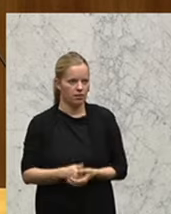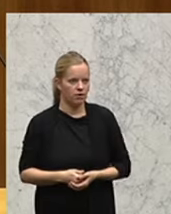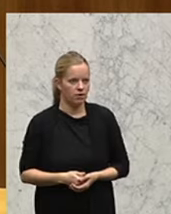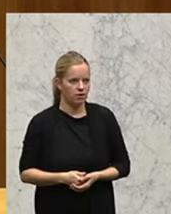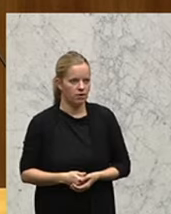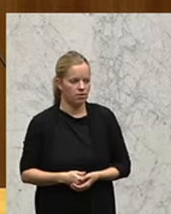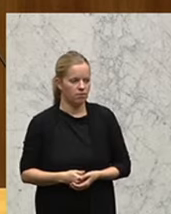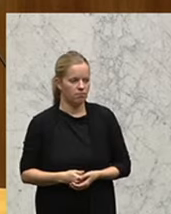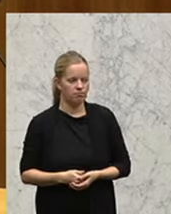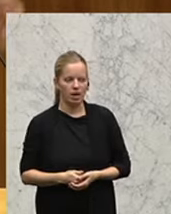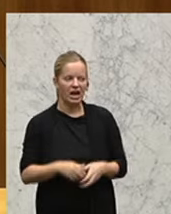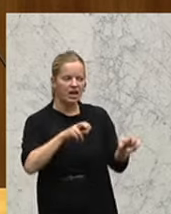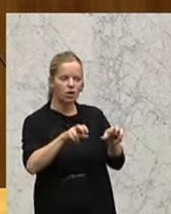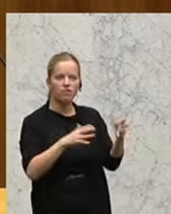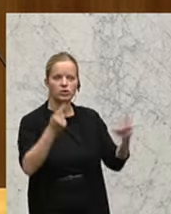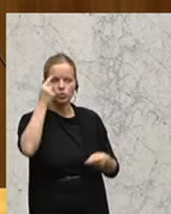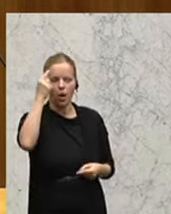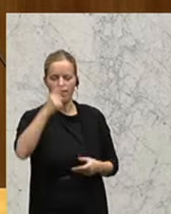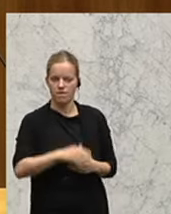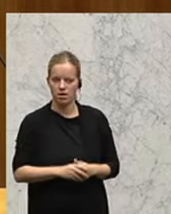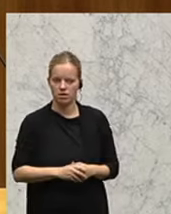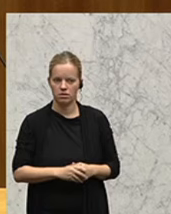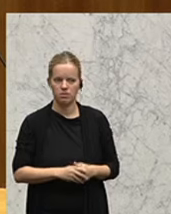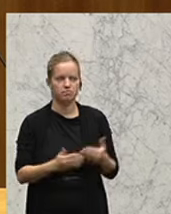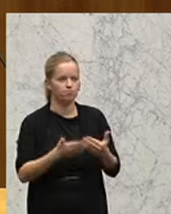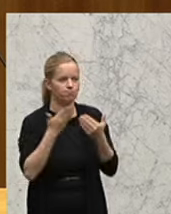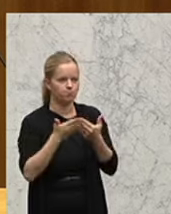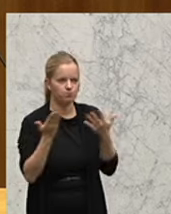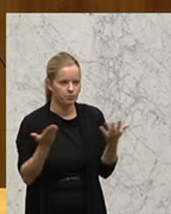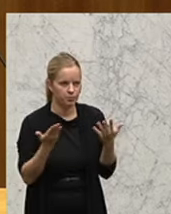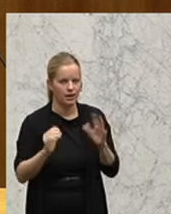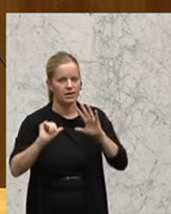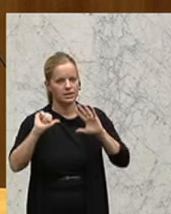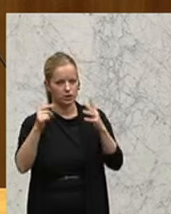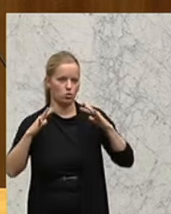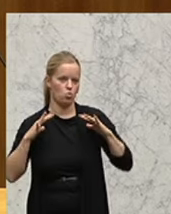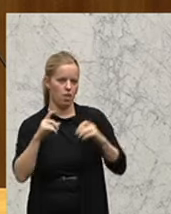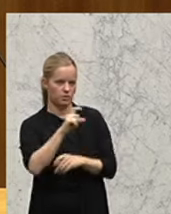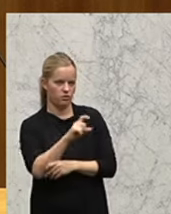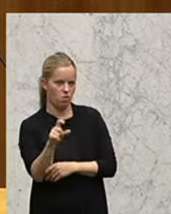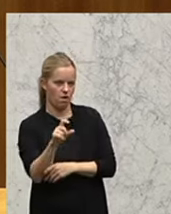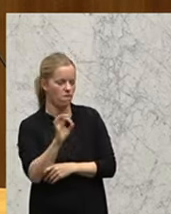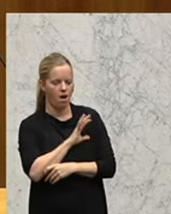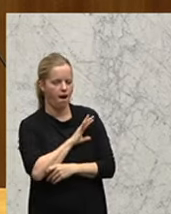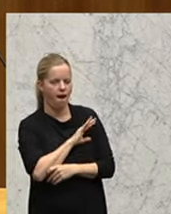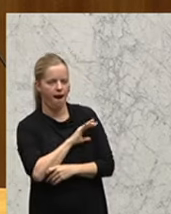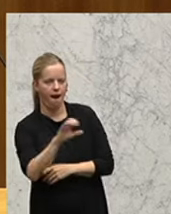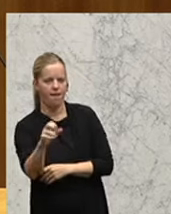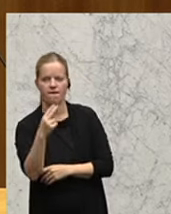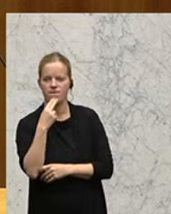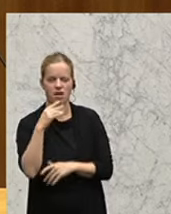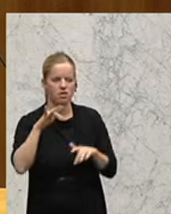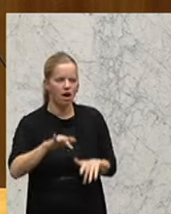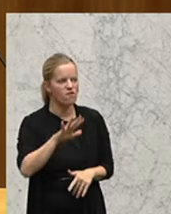ein? Naja, ein Teil der Regierung, zu dem Sie gehören, diskutiert die 6. Urlaubswoche für alle, die irgendwie